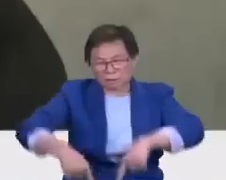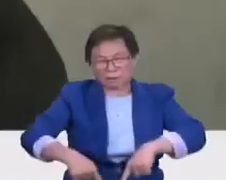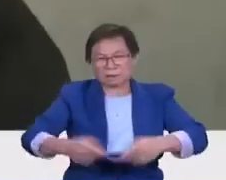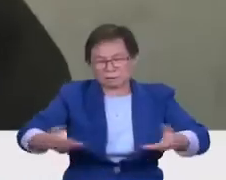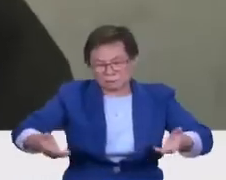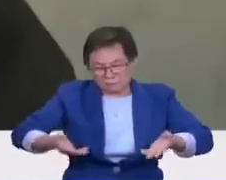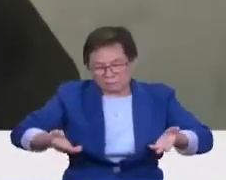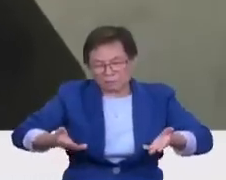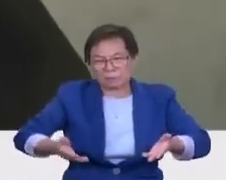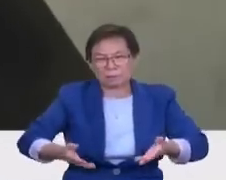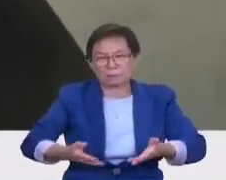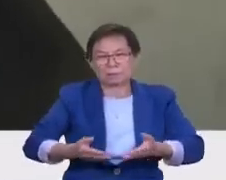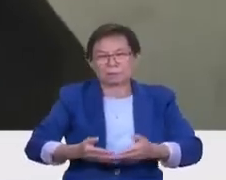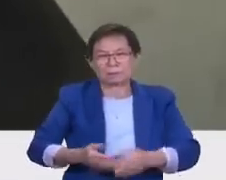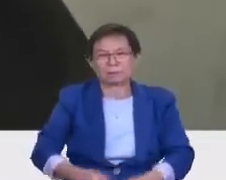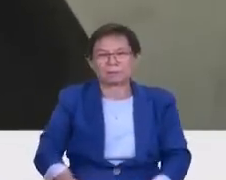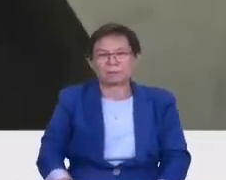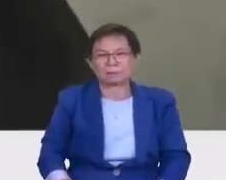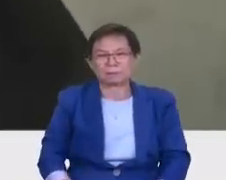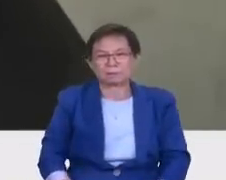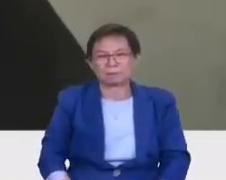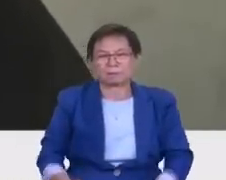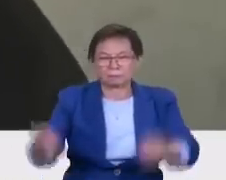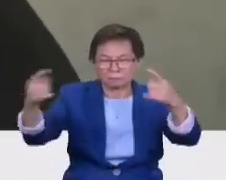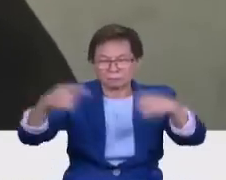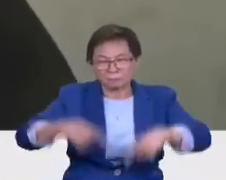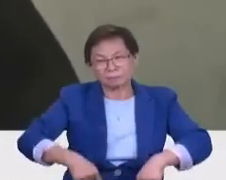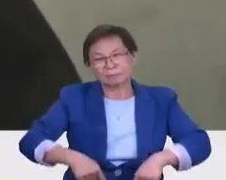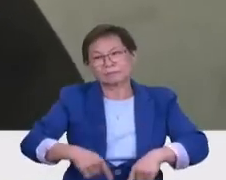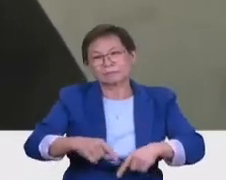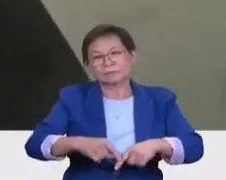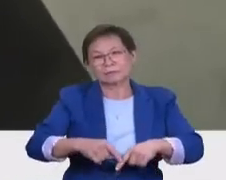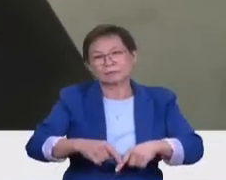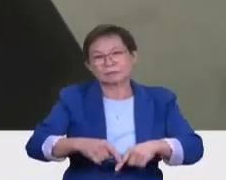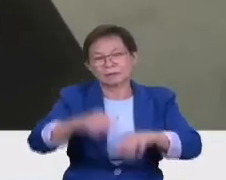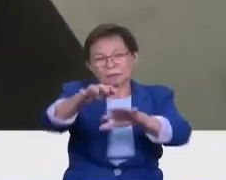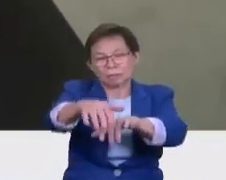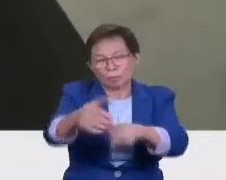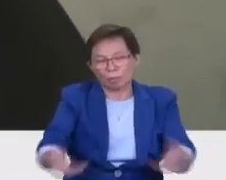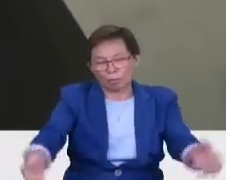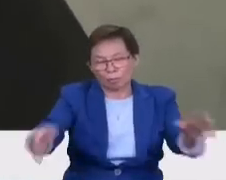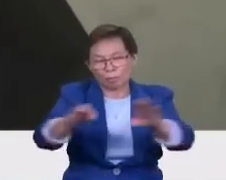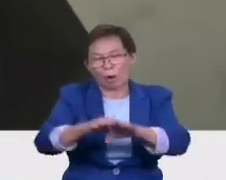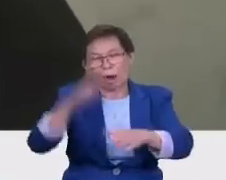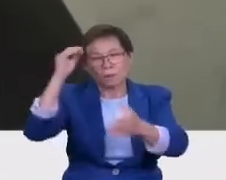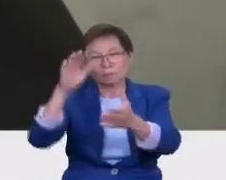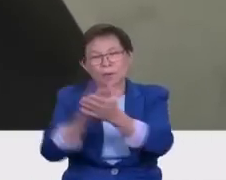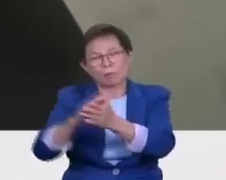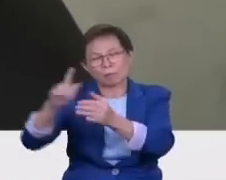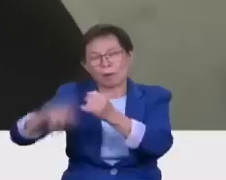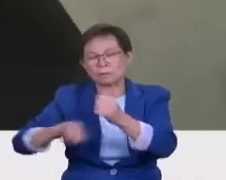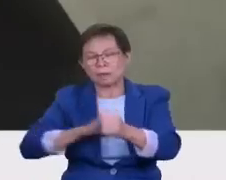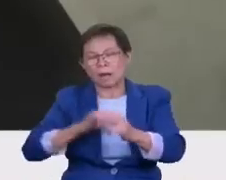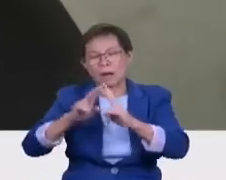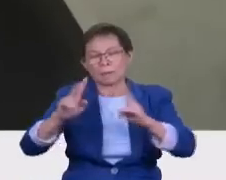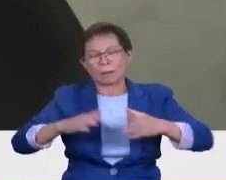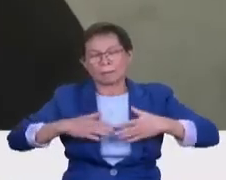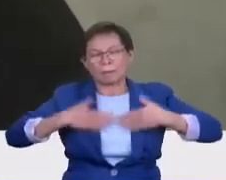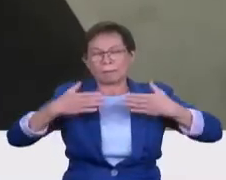sama-sama menghadir di kebumian suami saya yang terakhir amat gembira